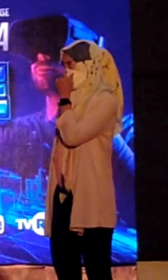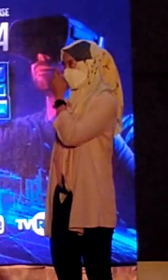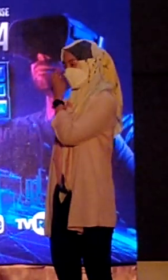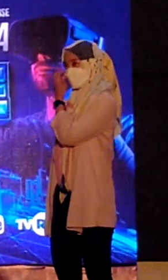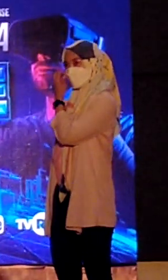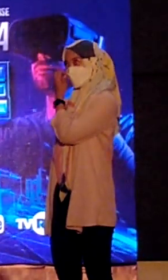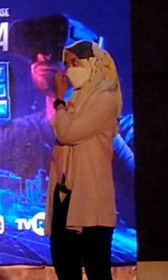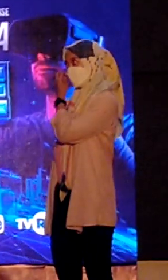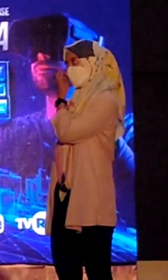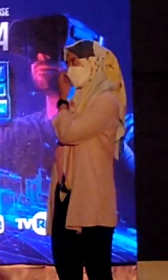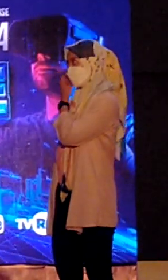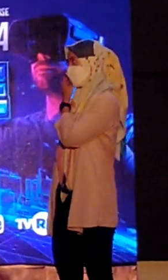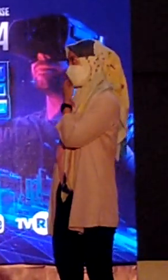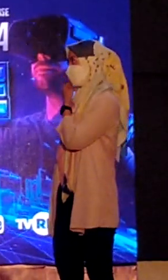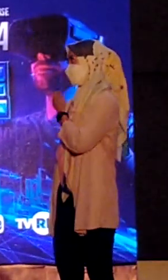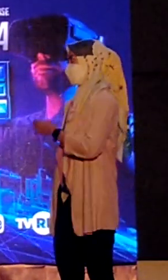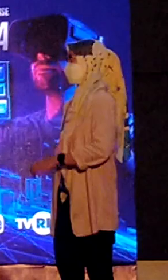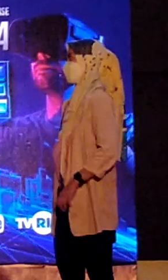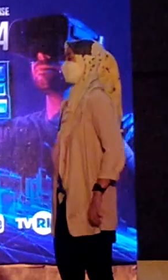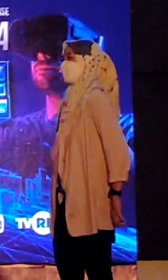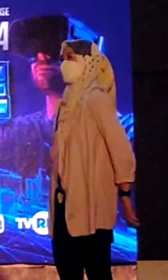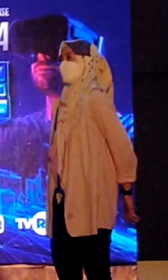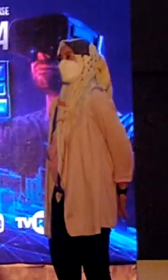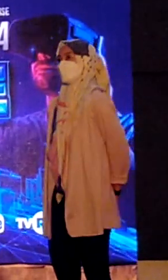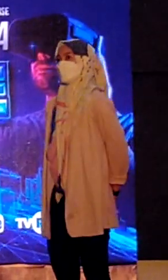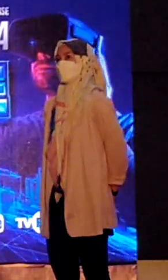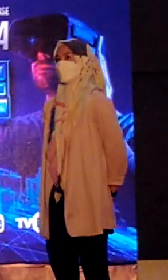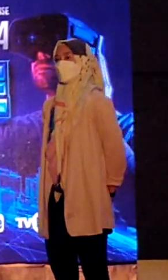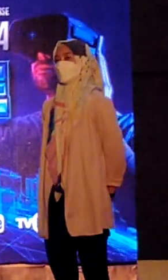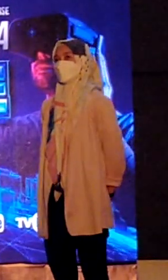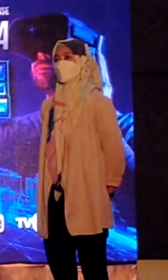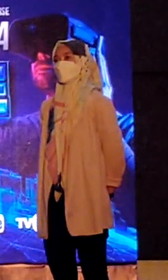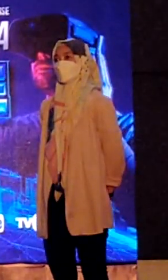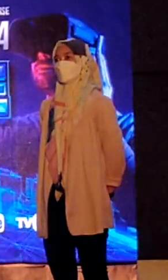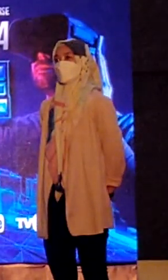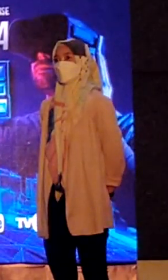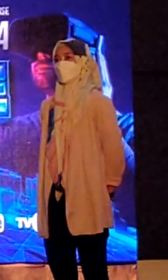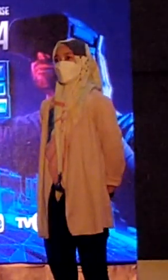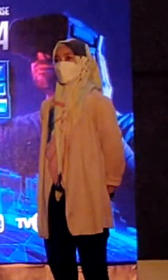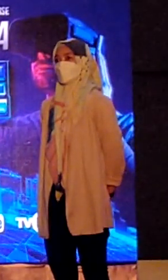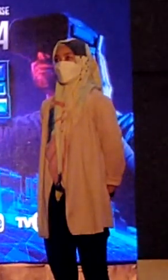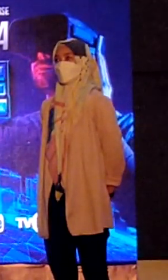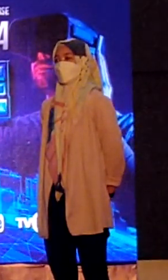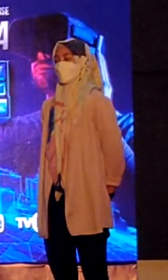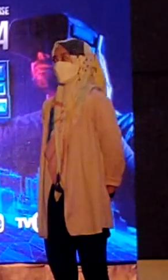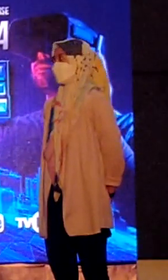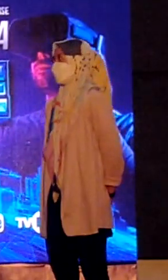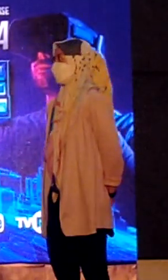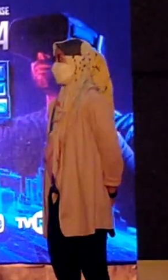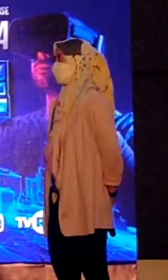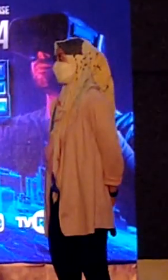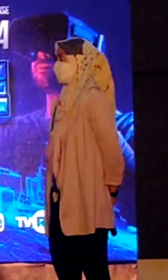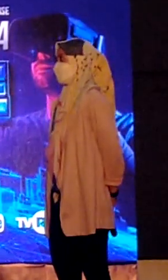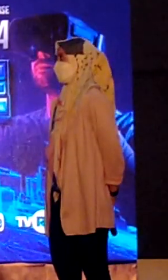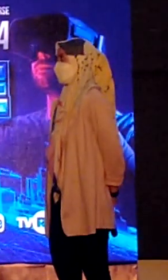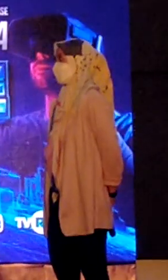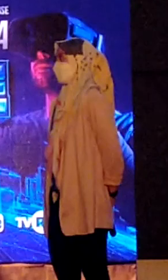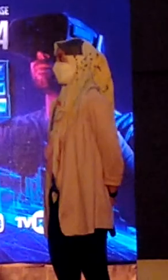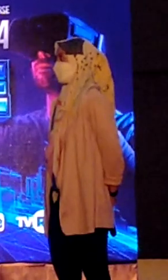dengan maksud aku bisa tepat sekali Jadi nanti kalau lengkap bersenjata